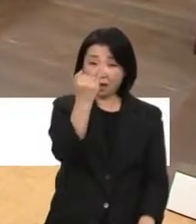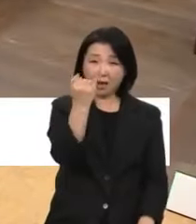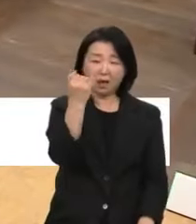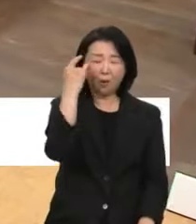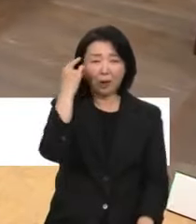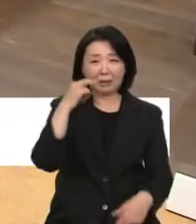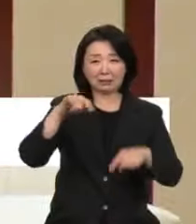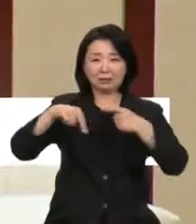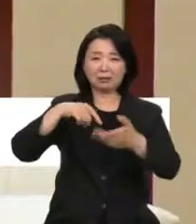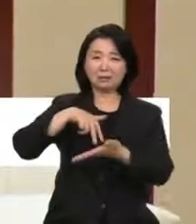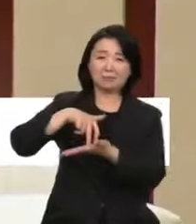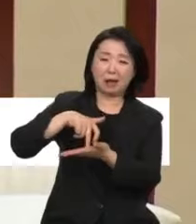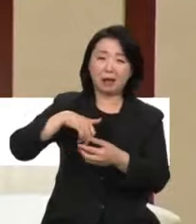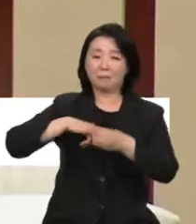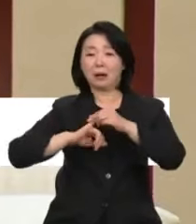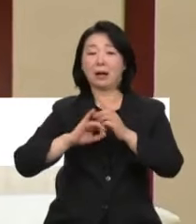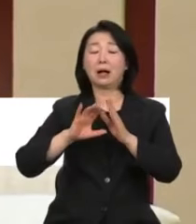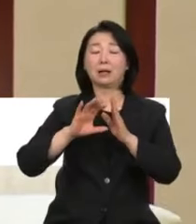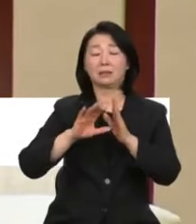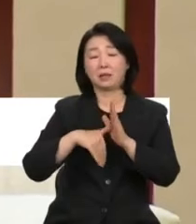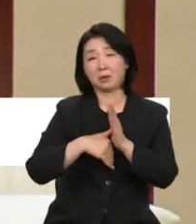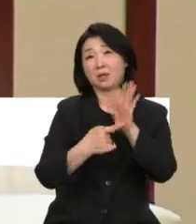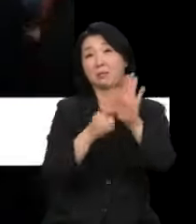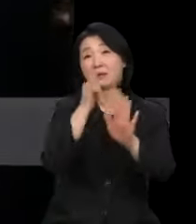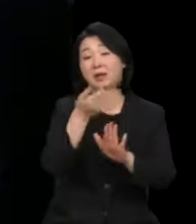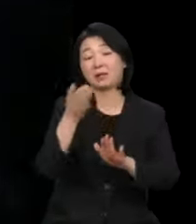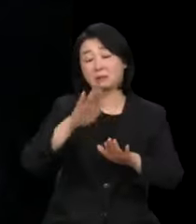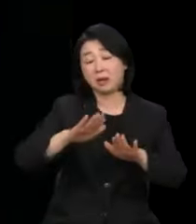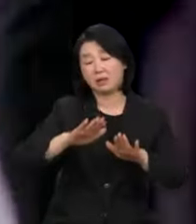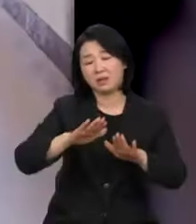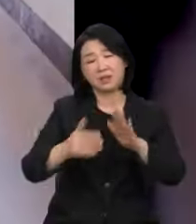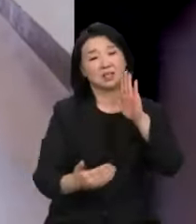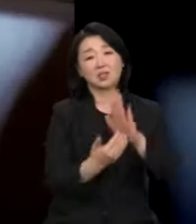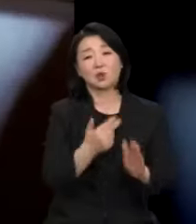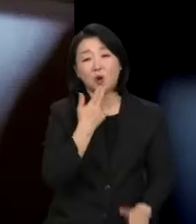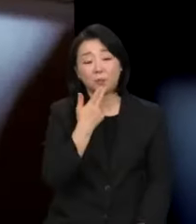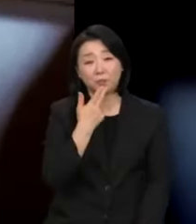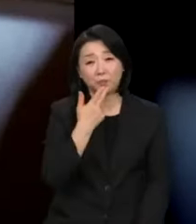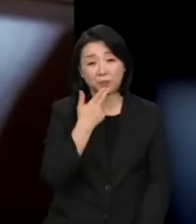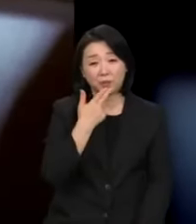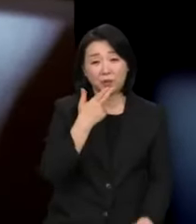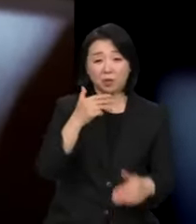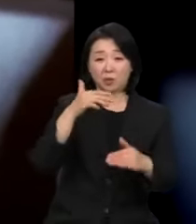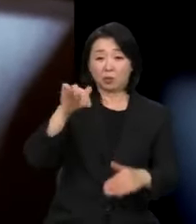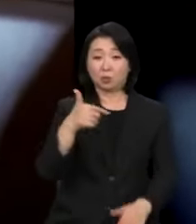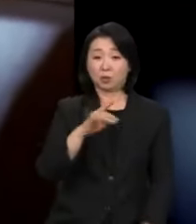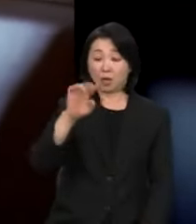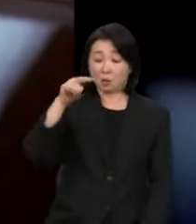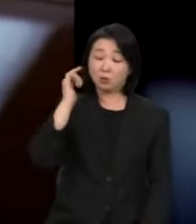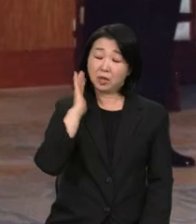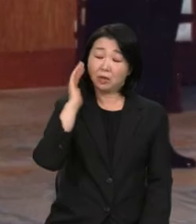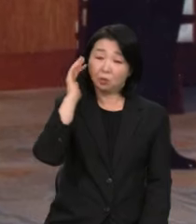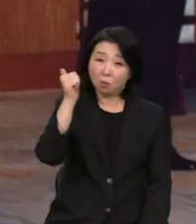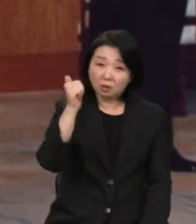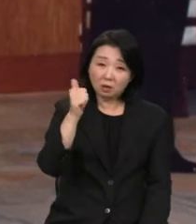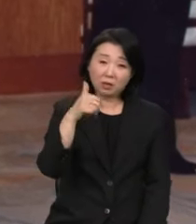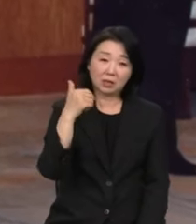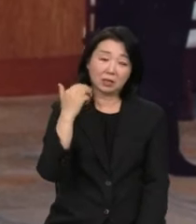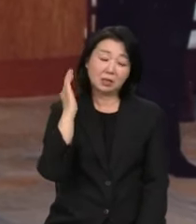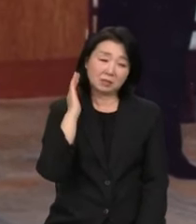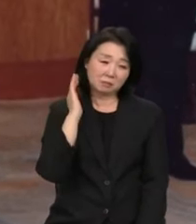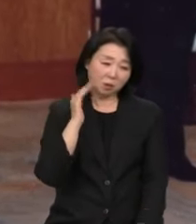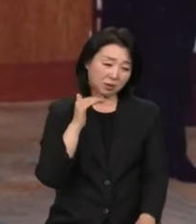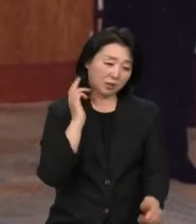레임덕마다 거론되어 왔지만 실현된 사례는 없습니다. 노태우 대통령이 대선을 2개월 남기고 민주자유당에서 탈당한